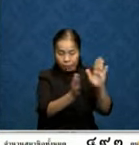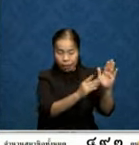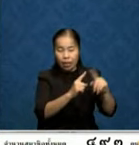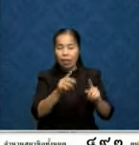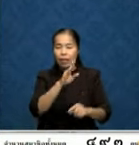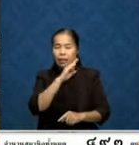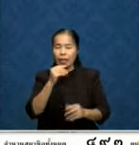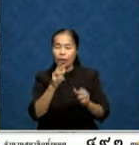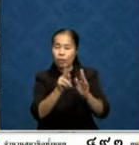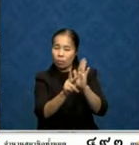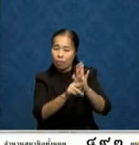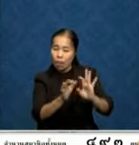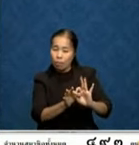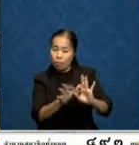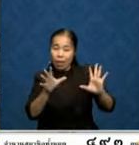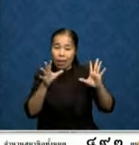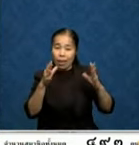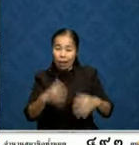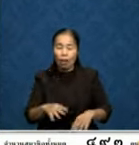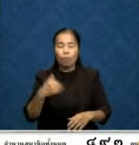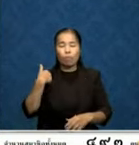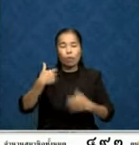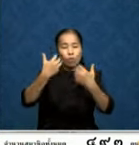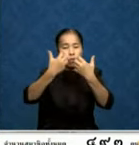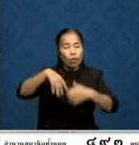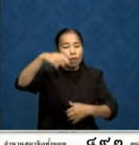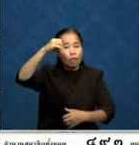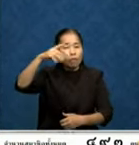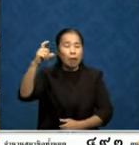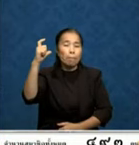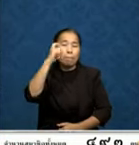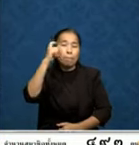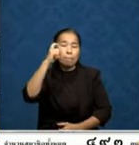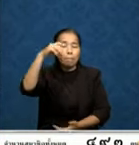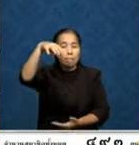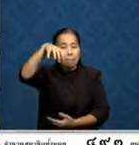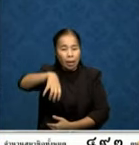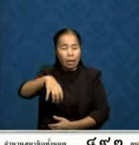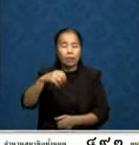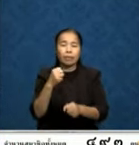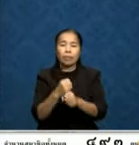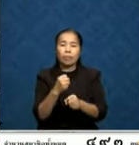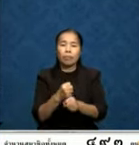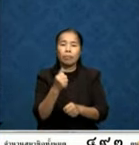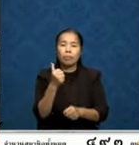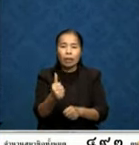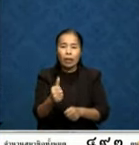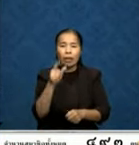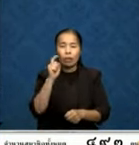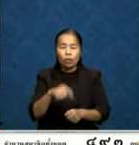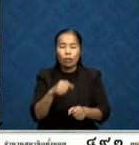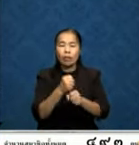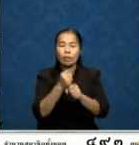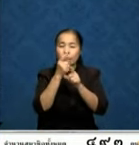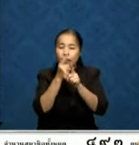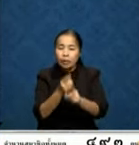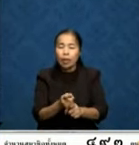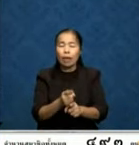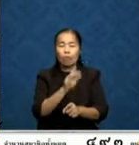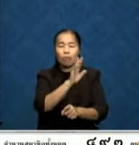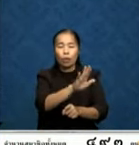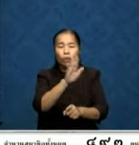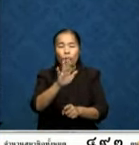ให้ปลดล็อกตรงนี้เนี่ยโรงไฟฟ้าที่มีขนาดใหญ่ขึ้นมีศักยภาพมีเชื้อเพลิงที่สามารถทำได้เนี่ยก็ควรจะทำได้ตามขนาดที่เหมาะส